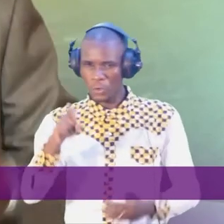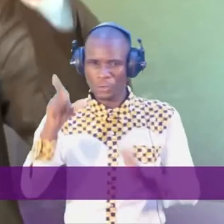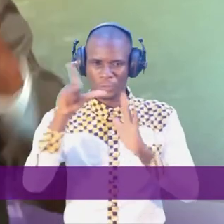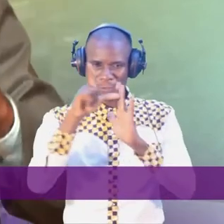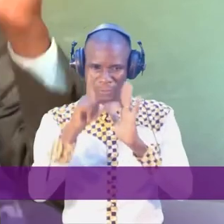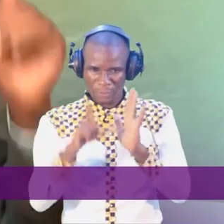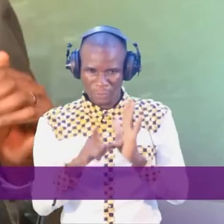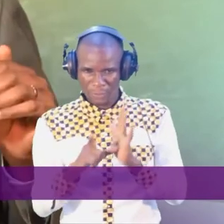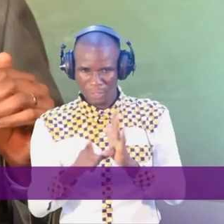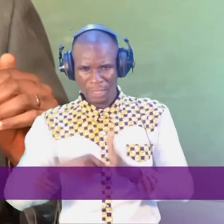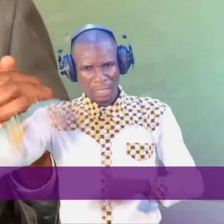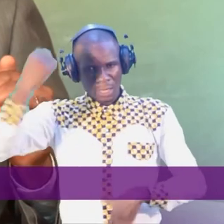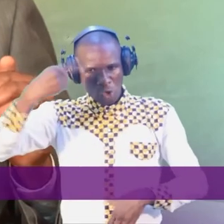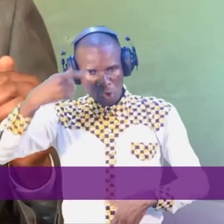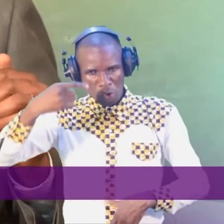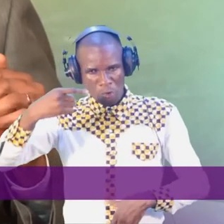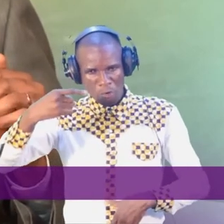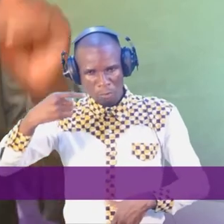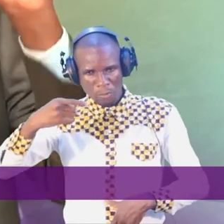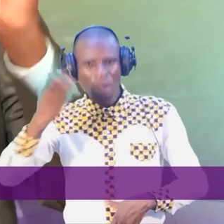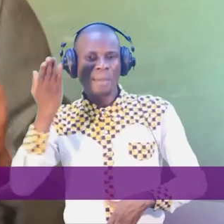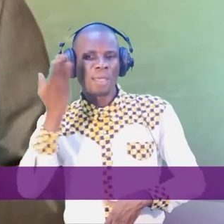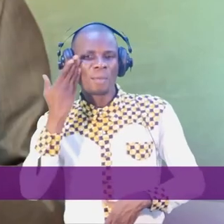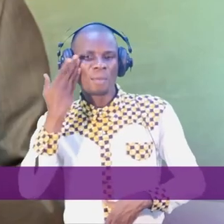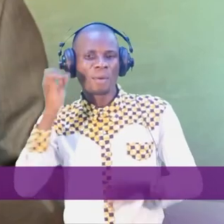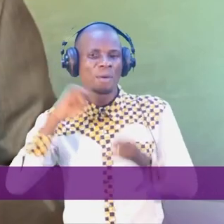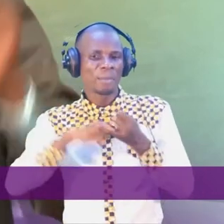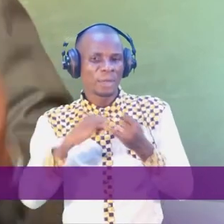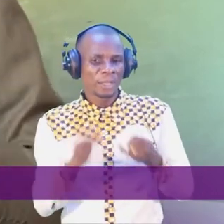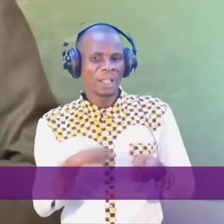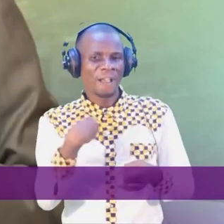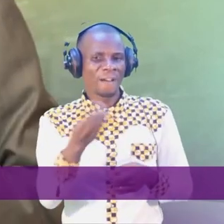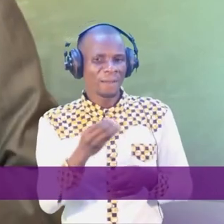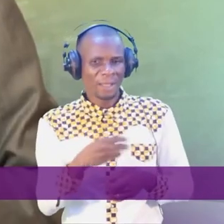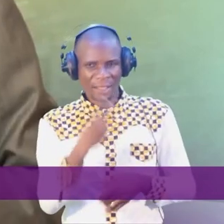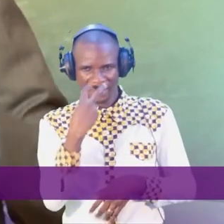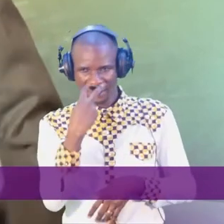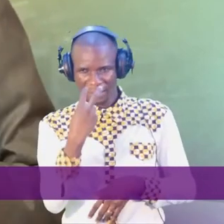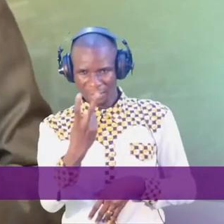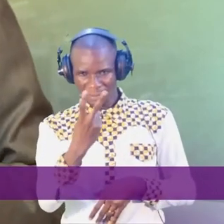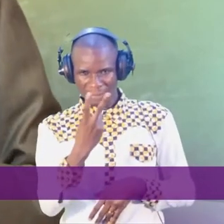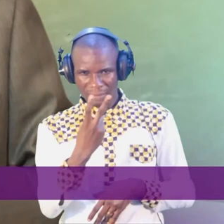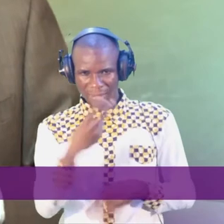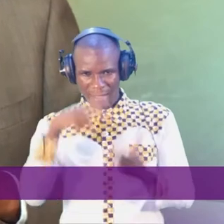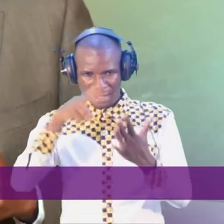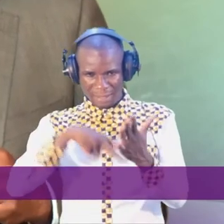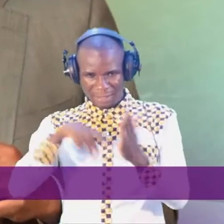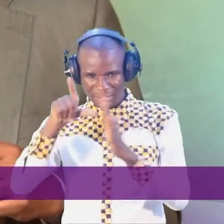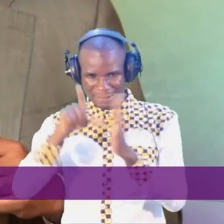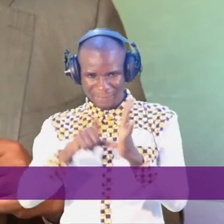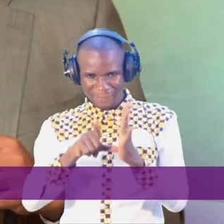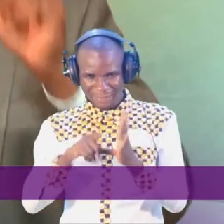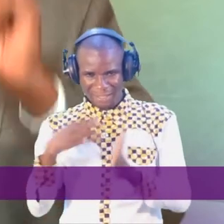akafungua kabati, akagundua orodha ya masharti ambazo mume wake wa kwanza alimwandikia.